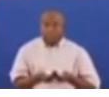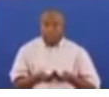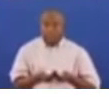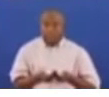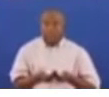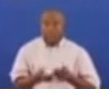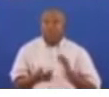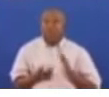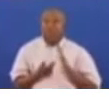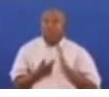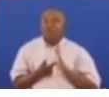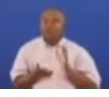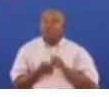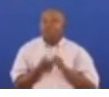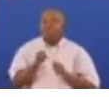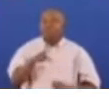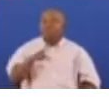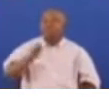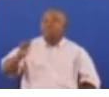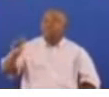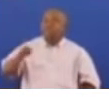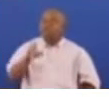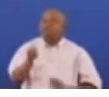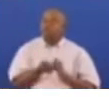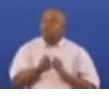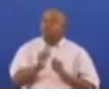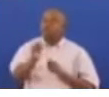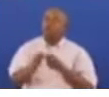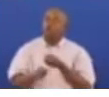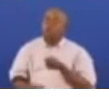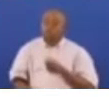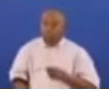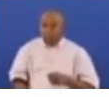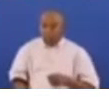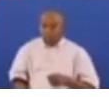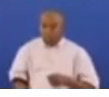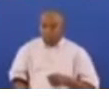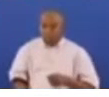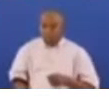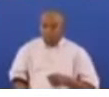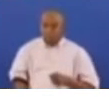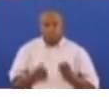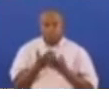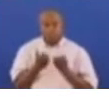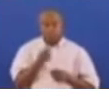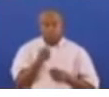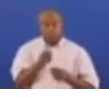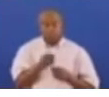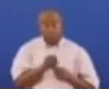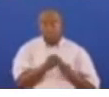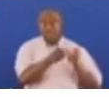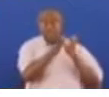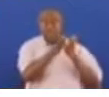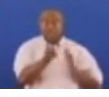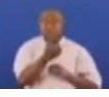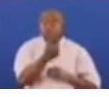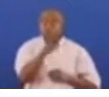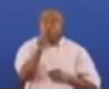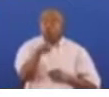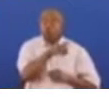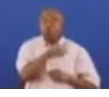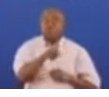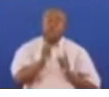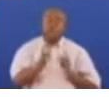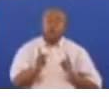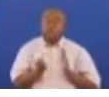Hivi ili swala la jadi lilipaswa lifike hapa lilipofika? Katika hali tu ya kawaida, kwa sababu binadamu yoyote kukosea ni jambo la